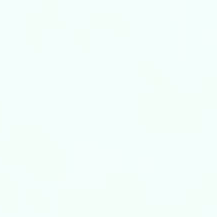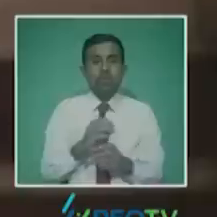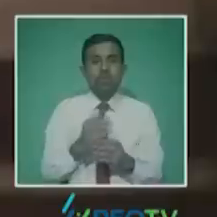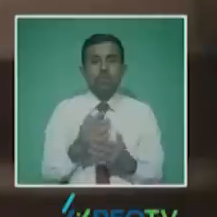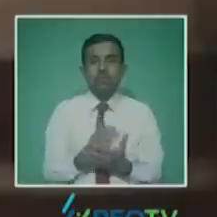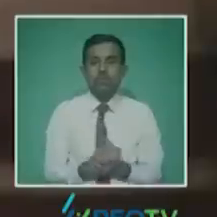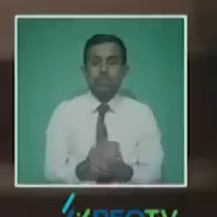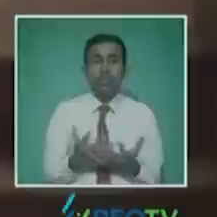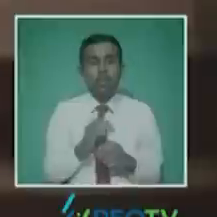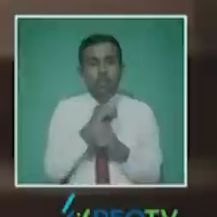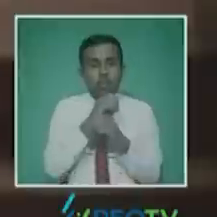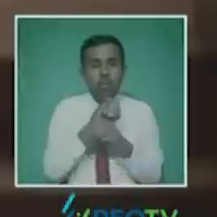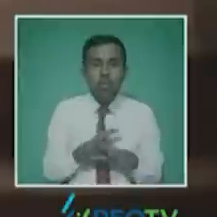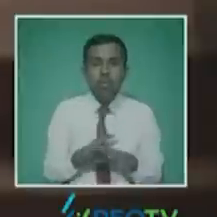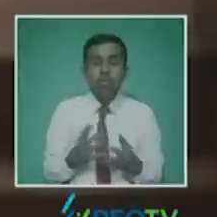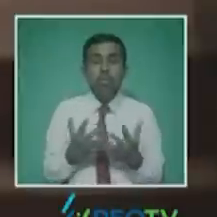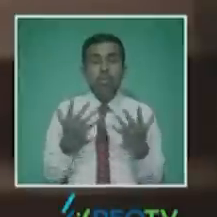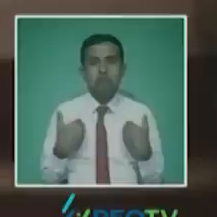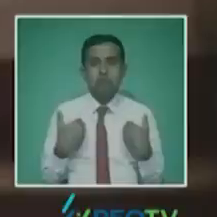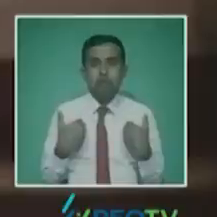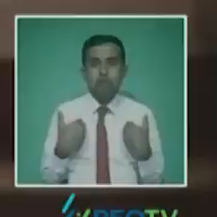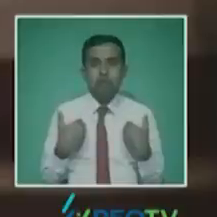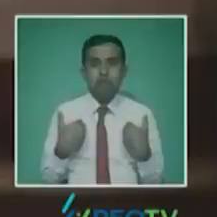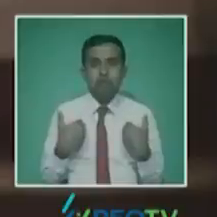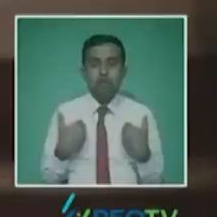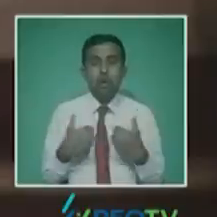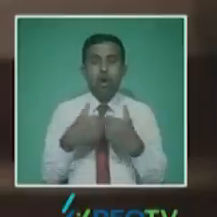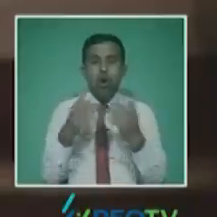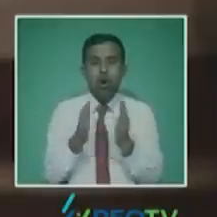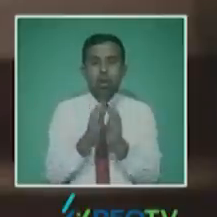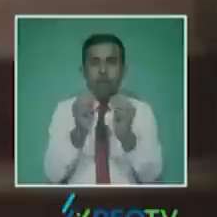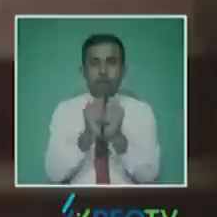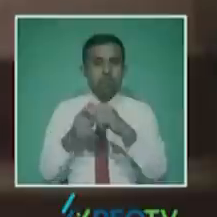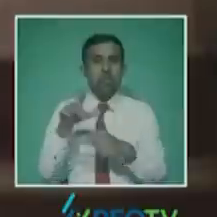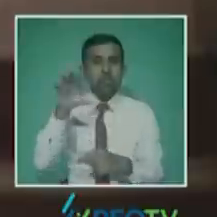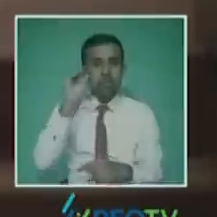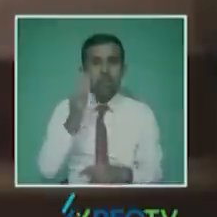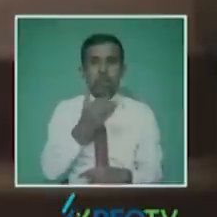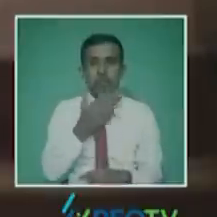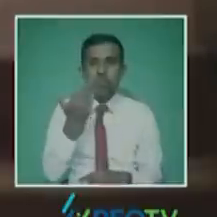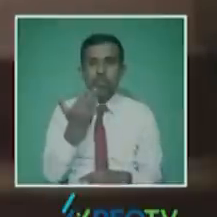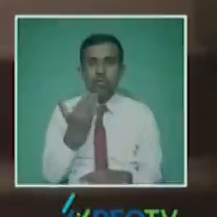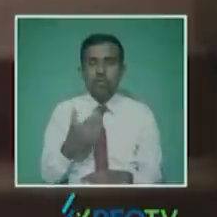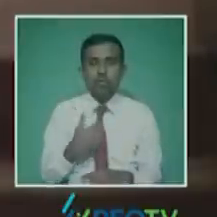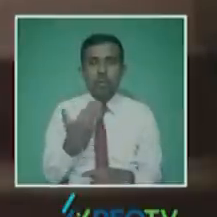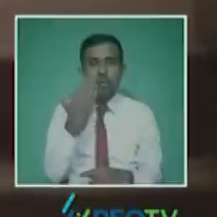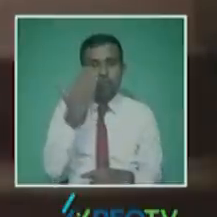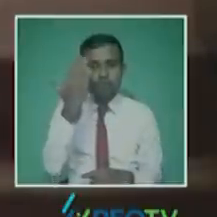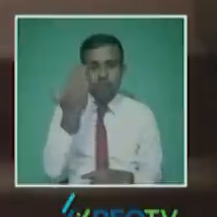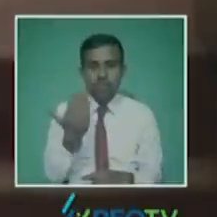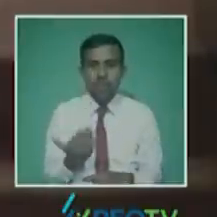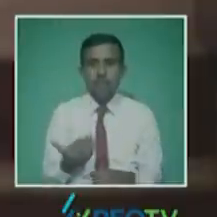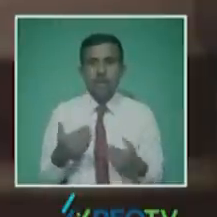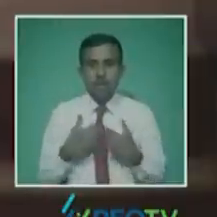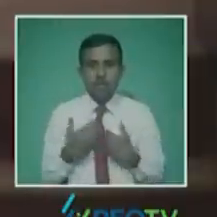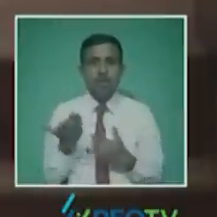සංවේදීව කොච්චර සංවරව කොච්චර කැපවීමකින් ඒ මුළු ක්‍රියාදාමයම මෙහෙවනවාද කියලා. එතකොට මට නිකන් මැවිලා පේන කතා නායකතුමා අපි